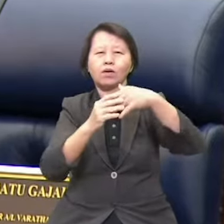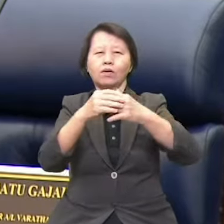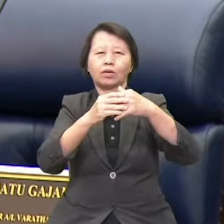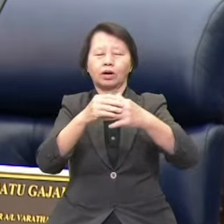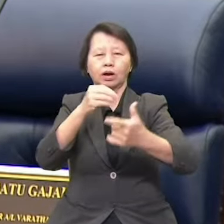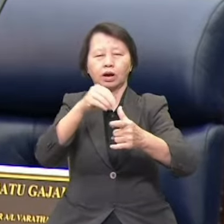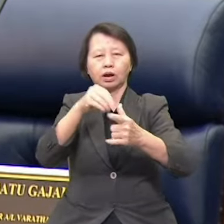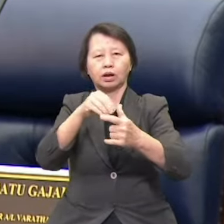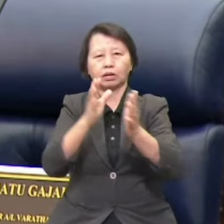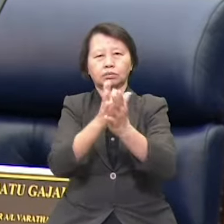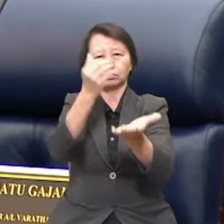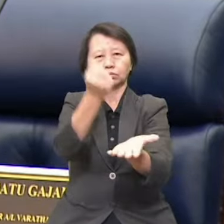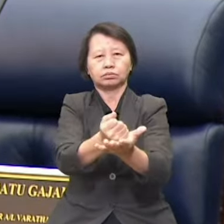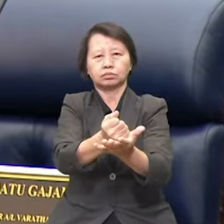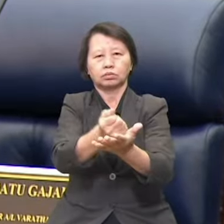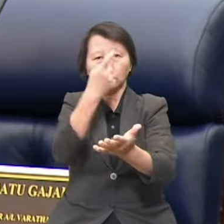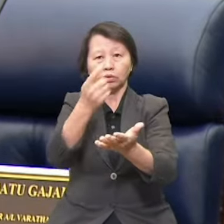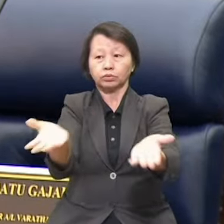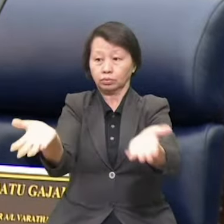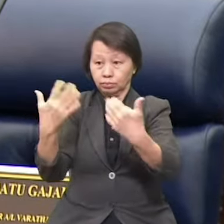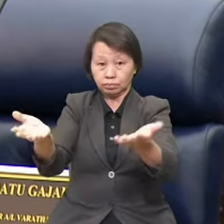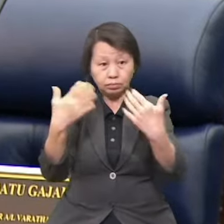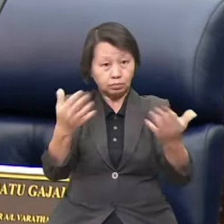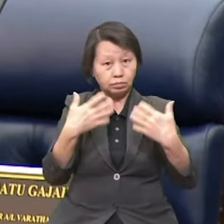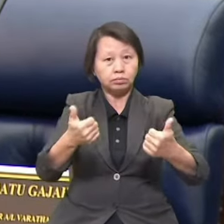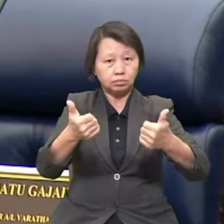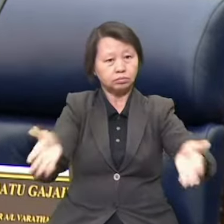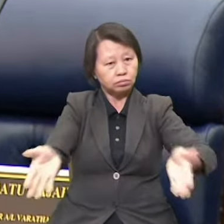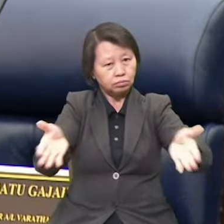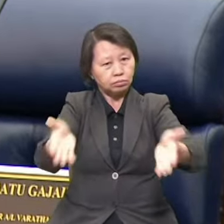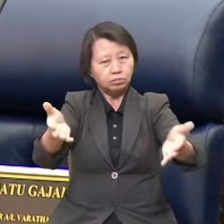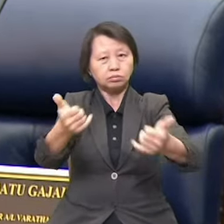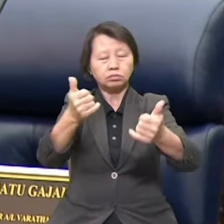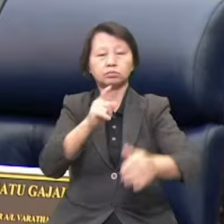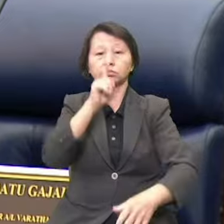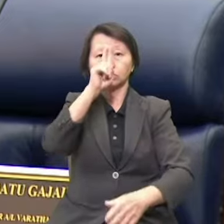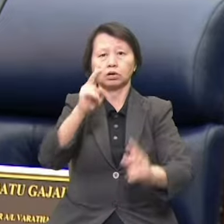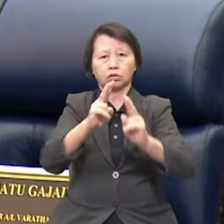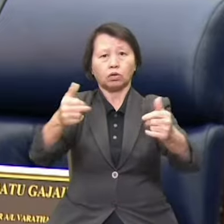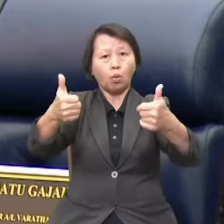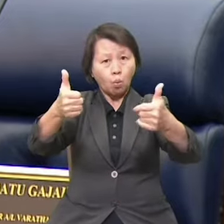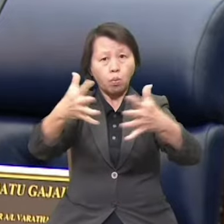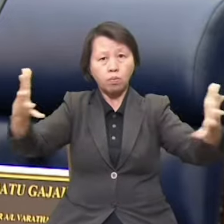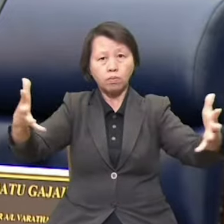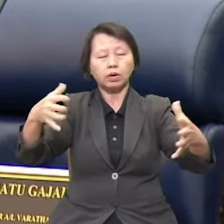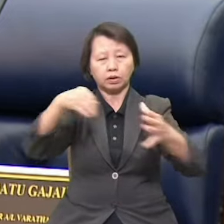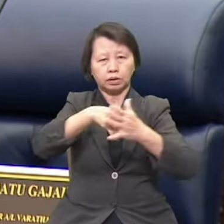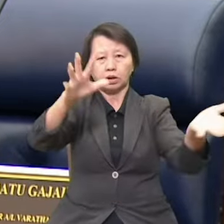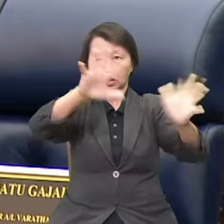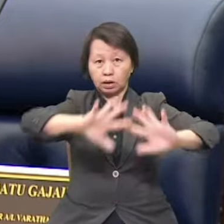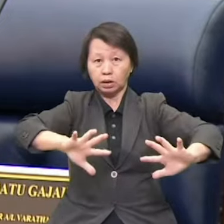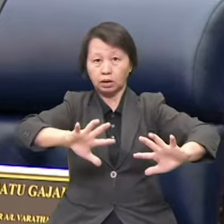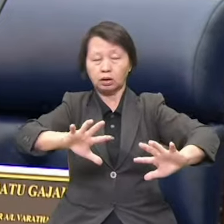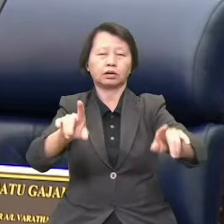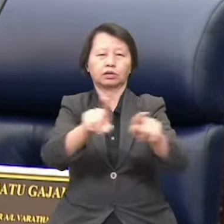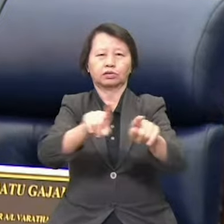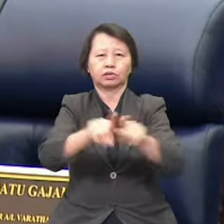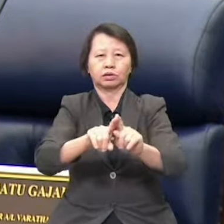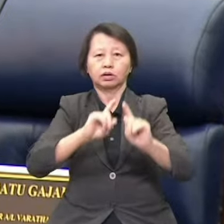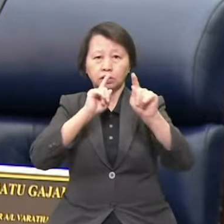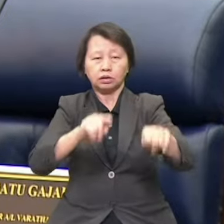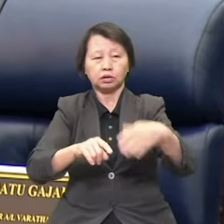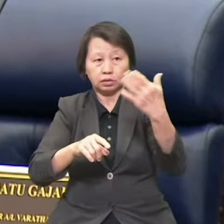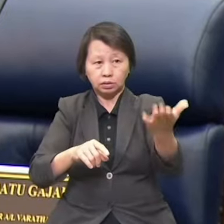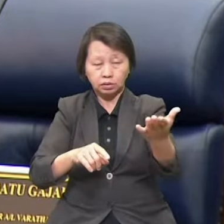imigresen demi untuk menggalakkan lagi potensi yang sememangnya sangat besar di negara ASEAN sebagaimana jawapan yang